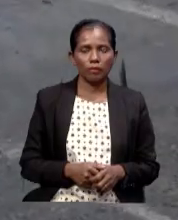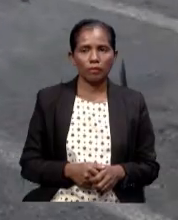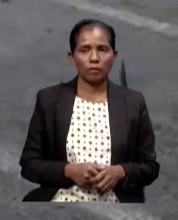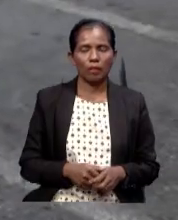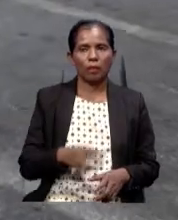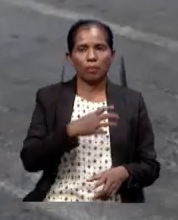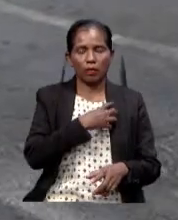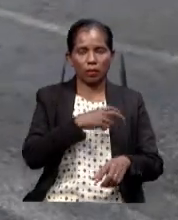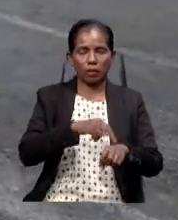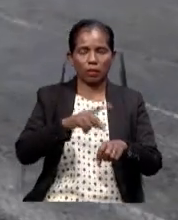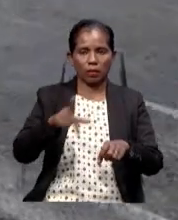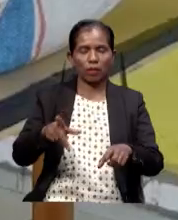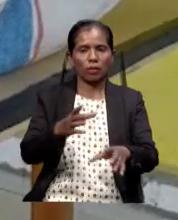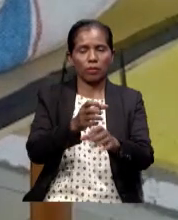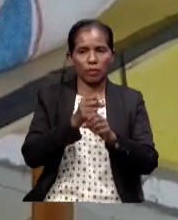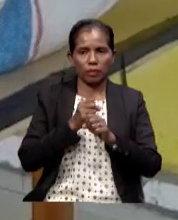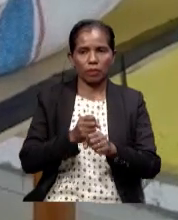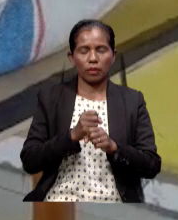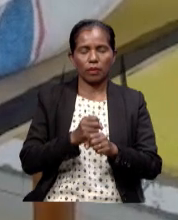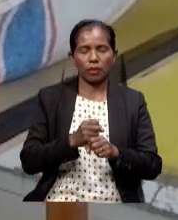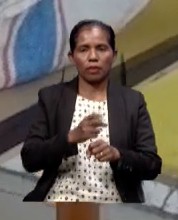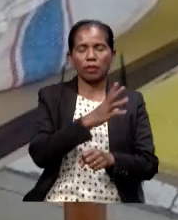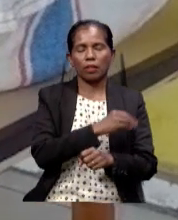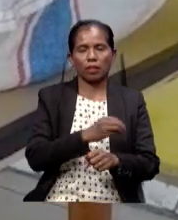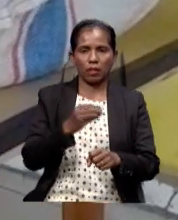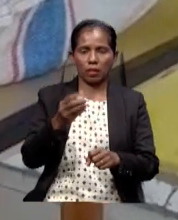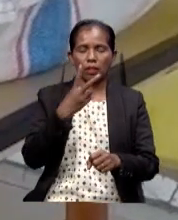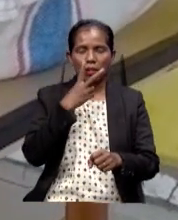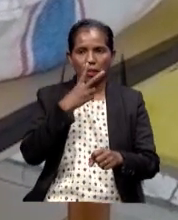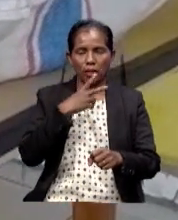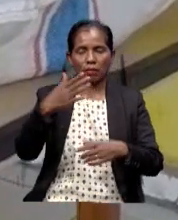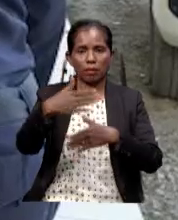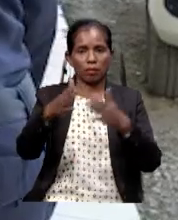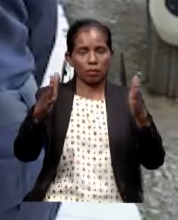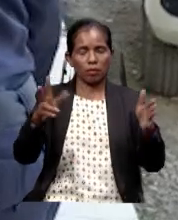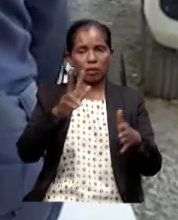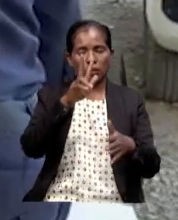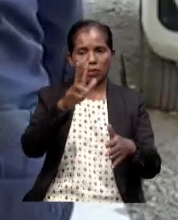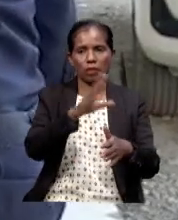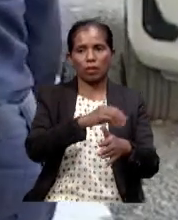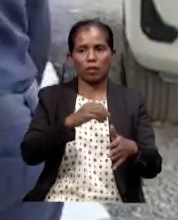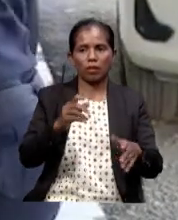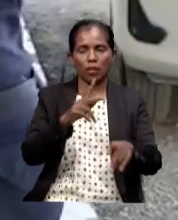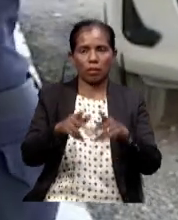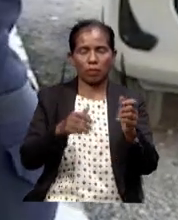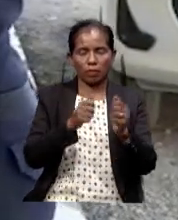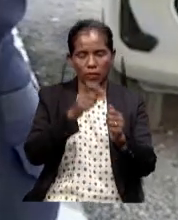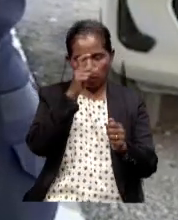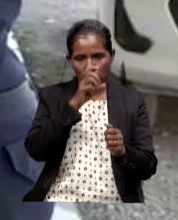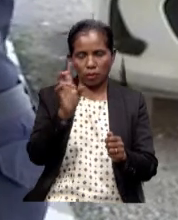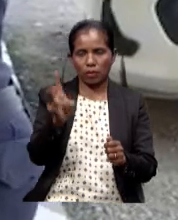Poliția Națională Timor-Leste prinde tabacul zocăr balru arestine, husi suspeitu ho inițial NIA, ho idade sanulu resing